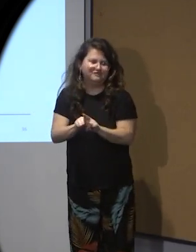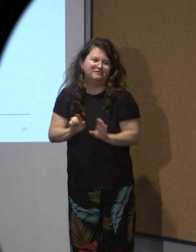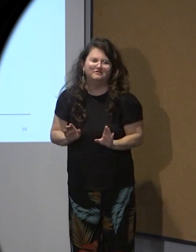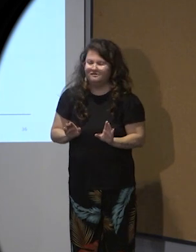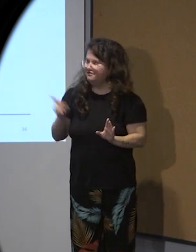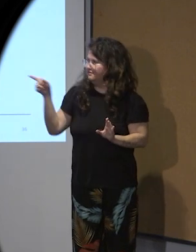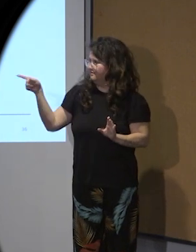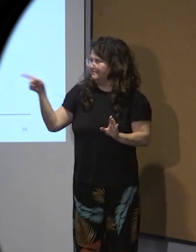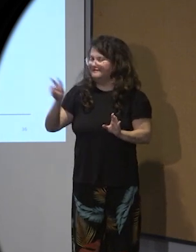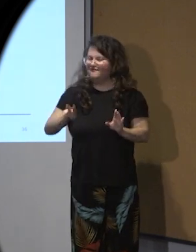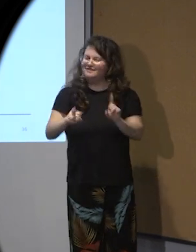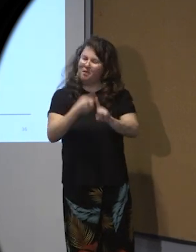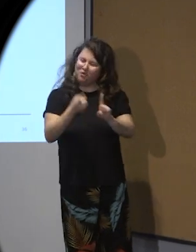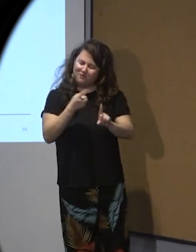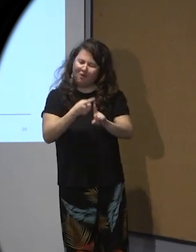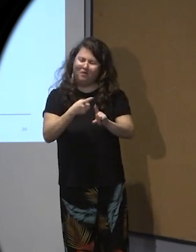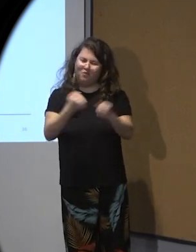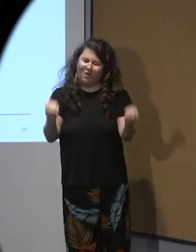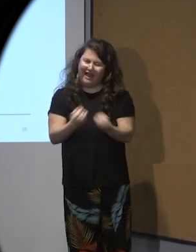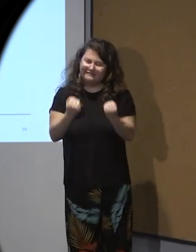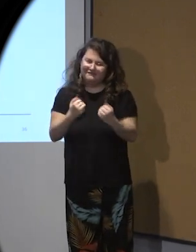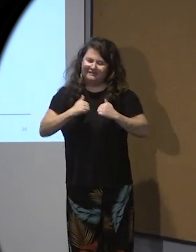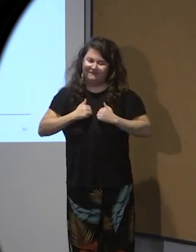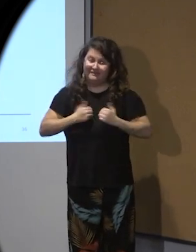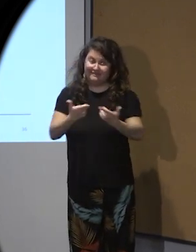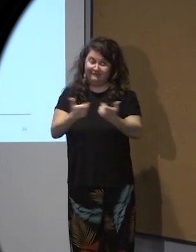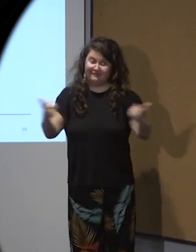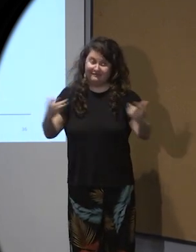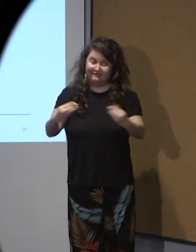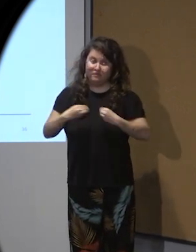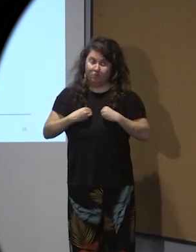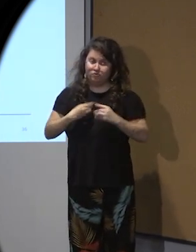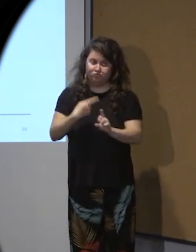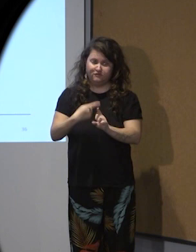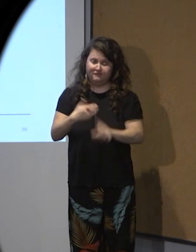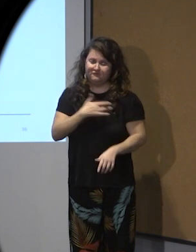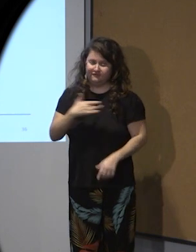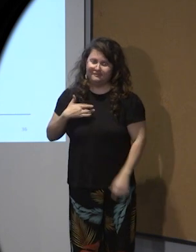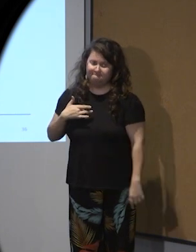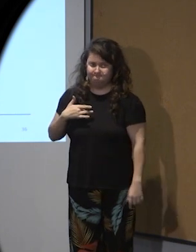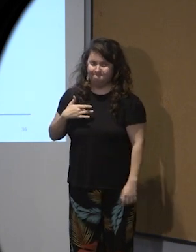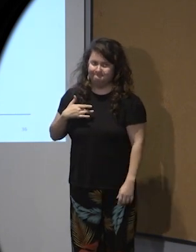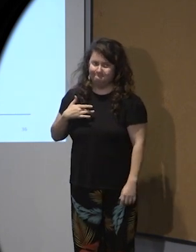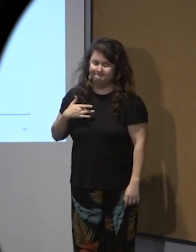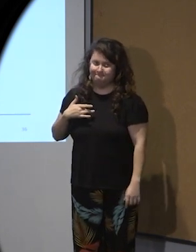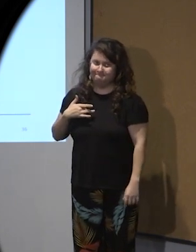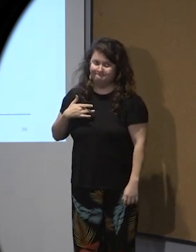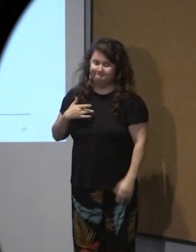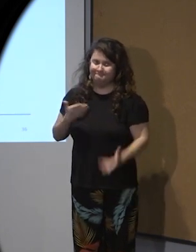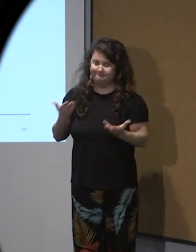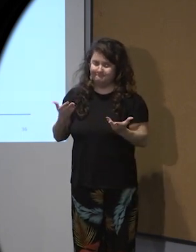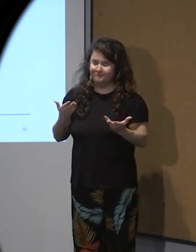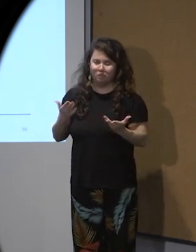tout détailler. La diversification des activités physiques, elle est bénéfique pour la santé. D'accord. Donc, le